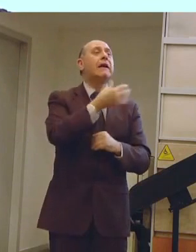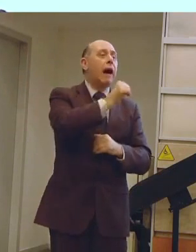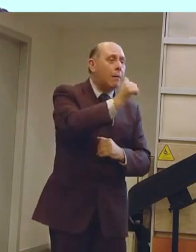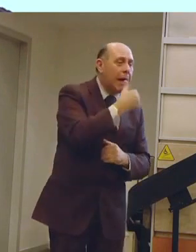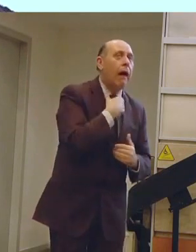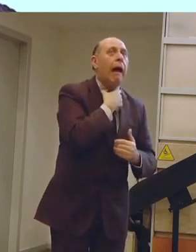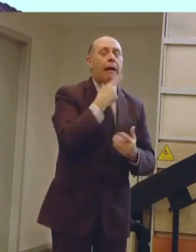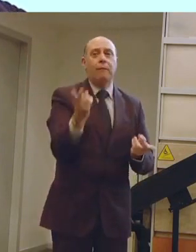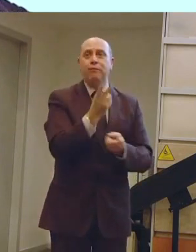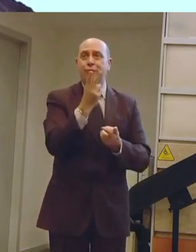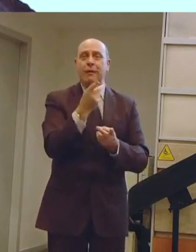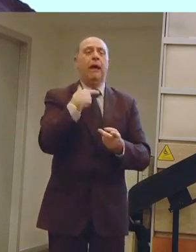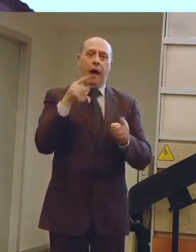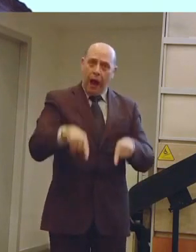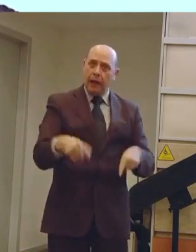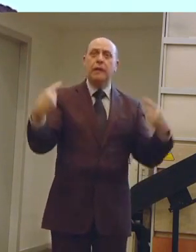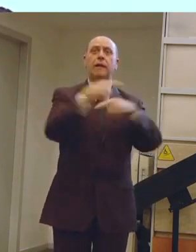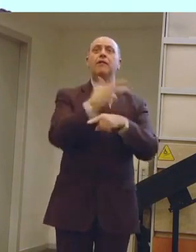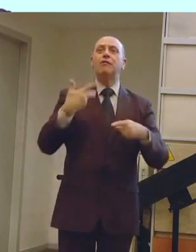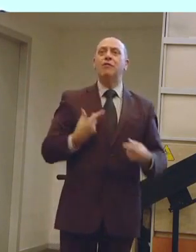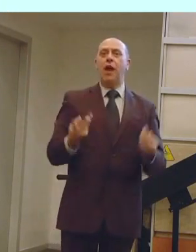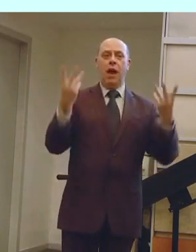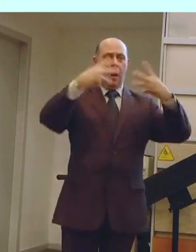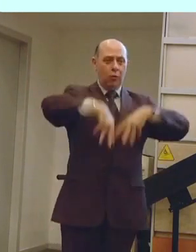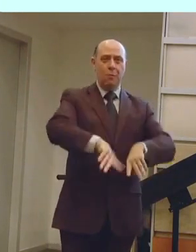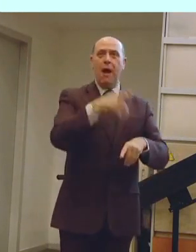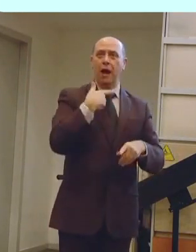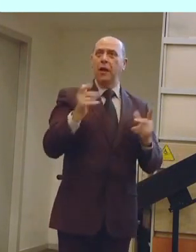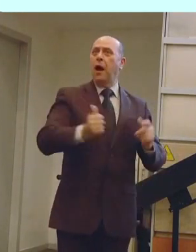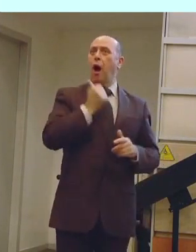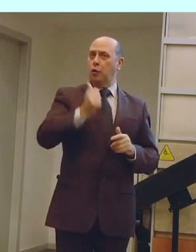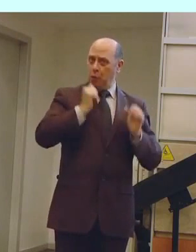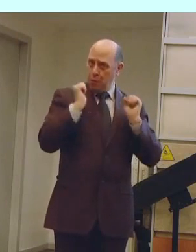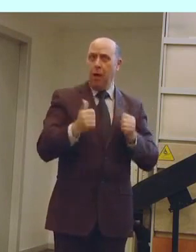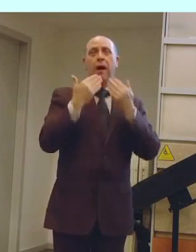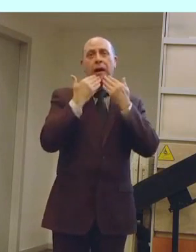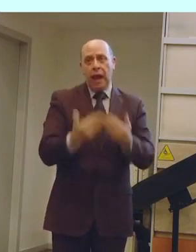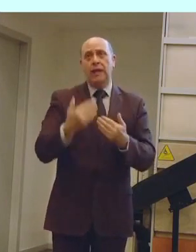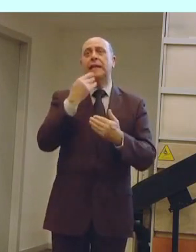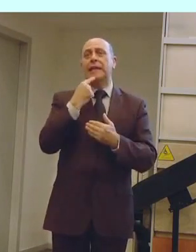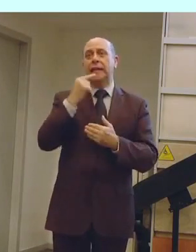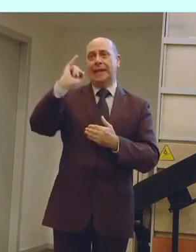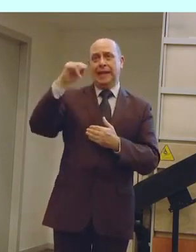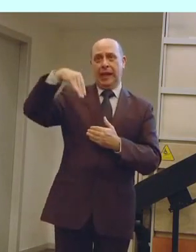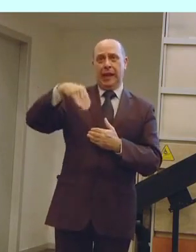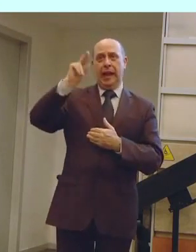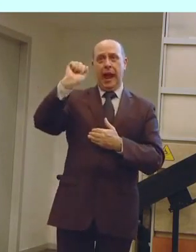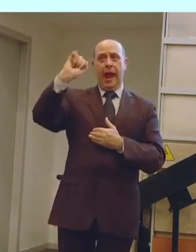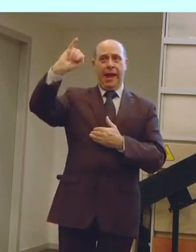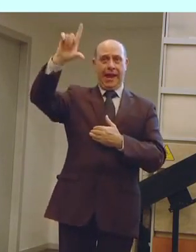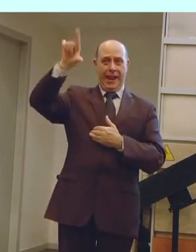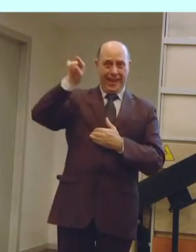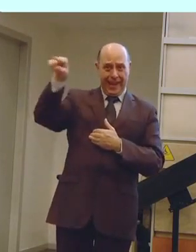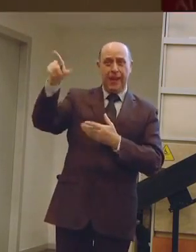lo porta a essere molto autonomo qui un sentito ringraziamento Vallina il che ci ha sostenuto e ha aiutato a farla